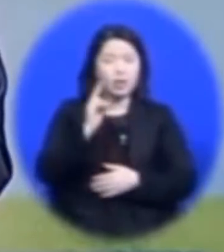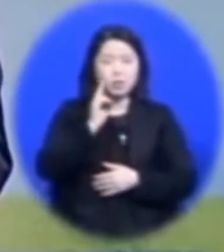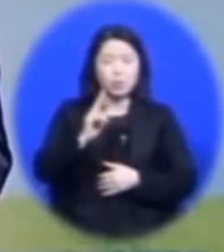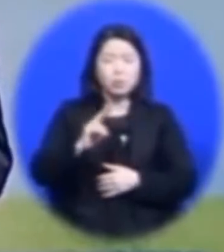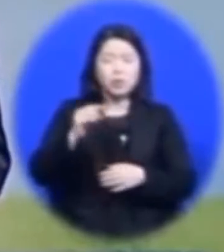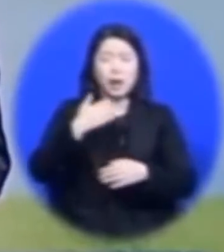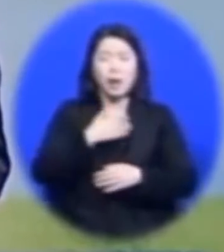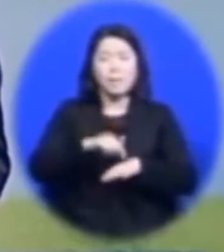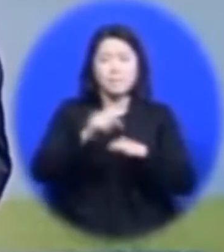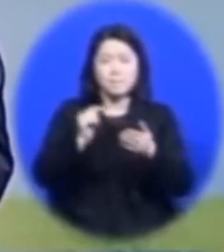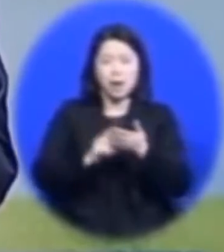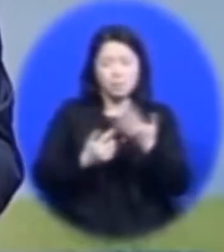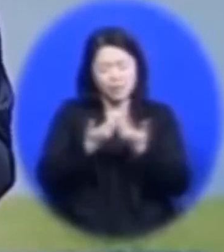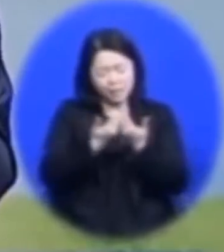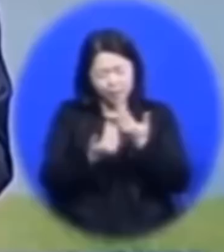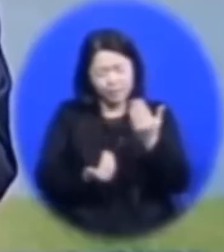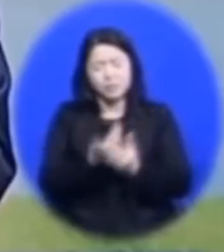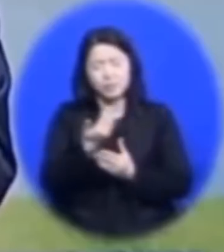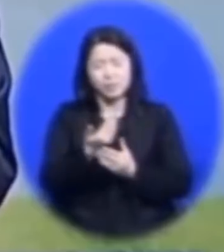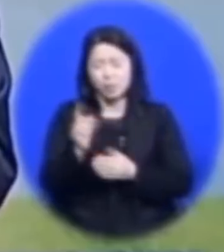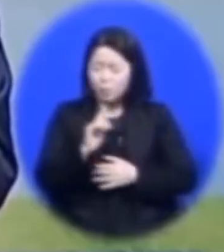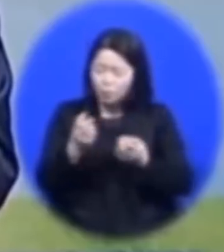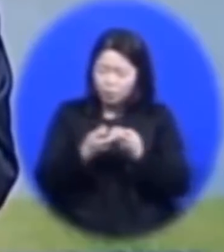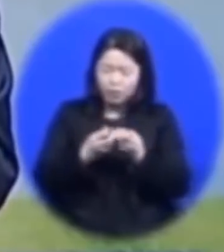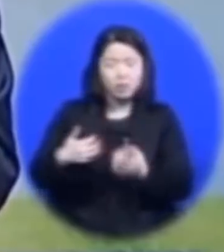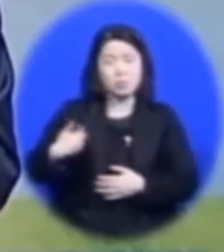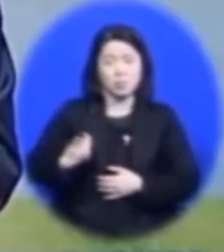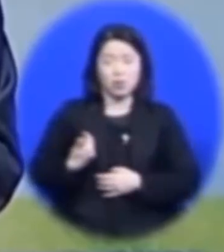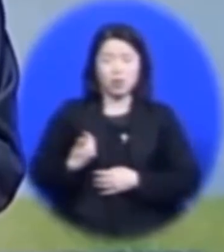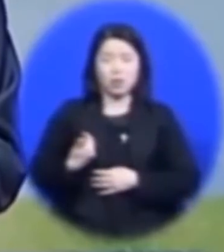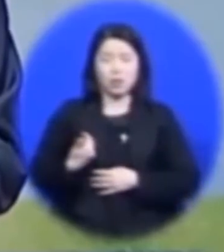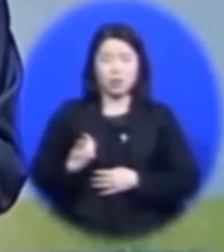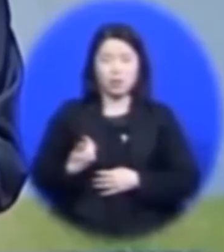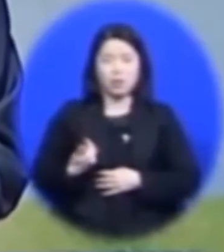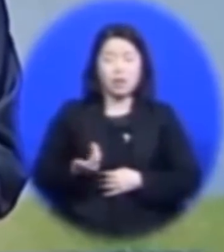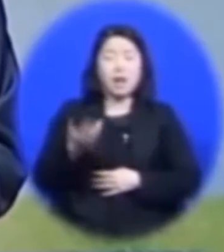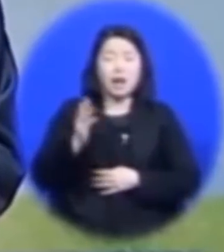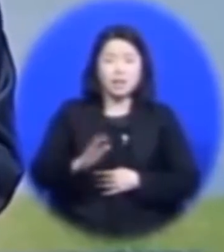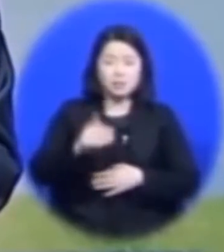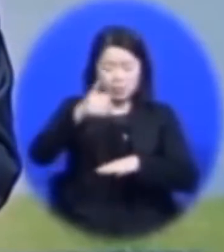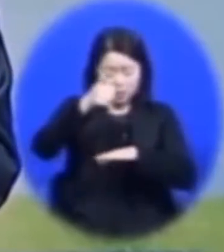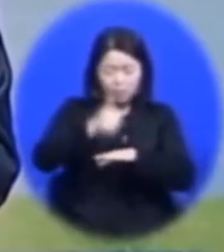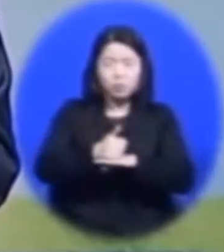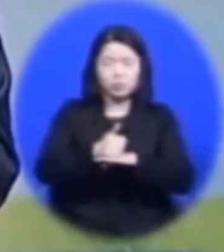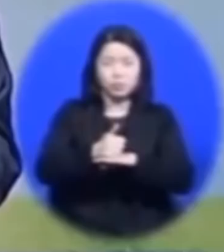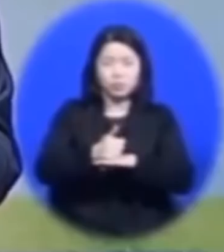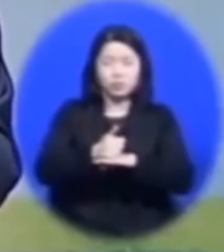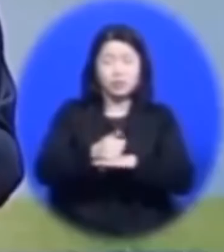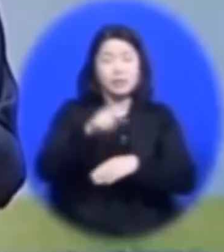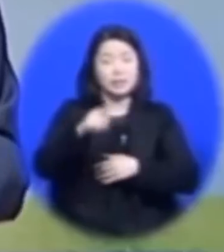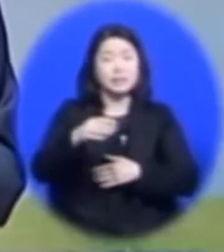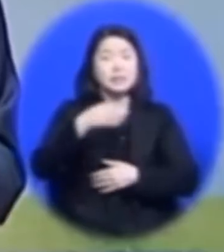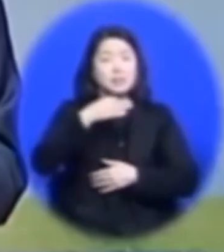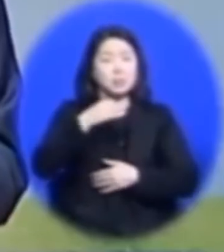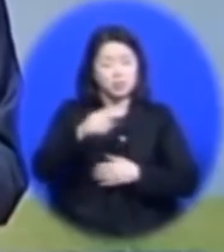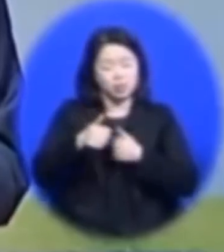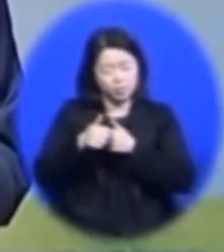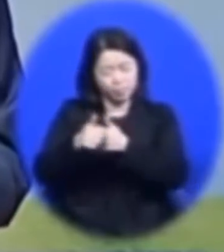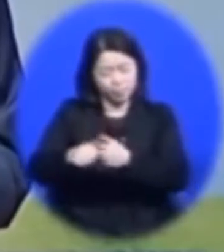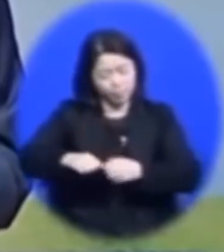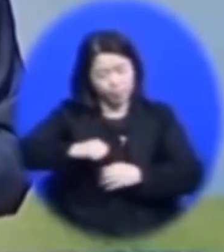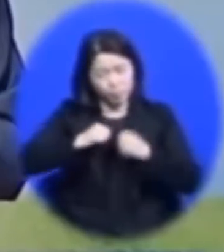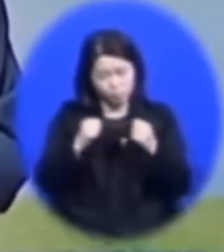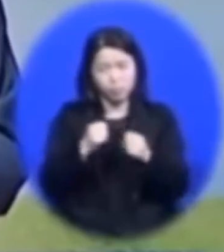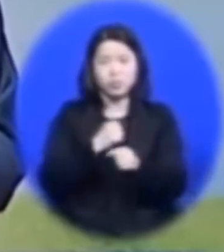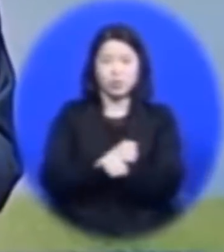마음에 갈등이 일어날 어떻게 해야 될지 모르겠 그러나 결국은 그 음성에 따릅니다